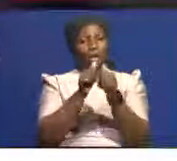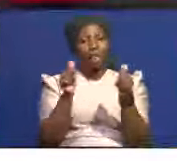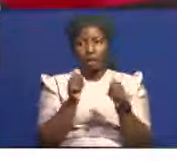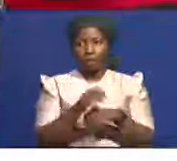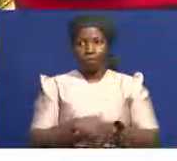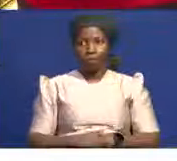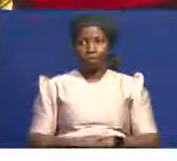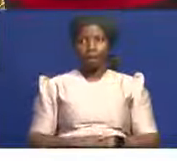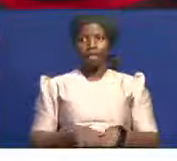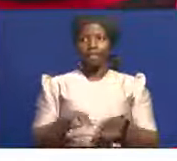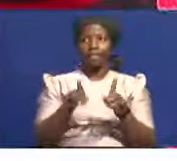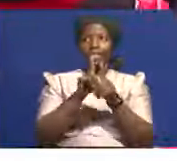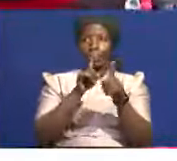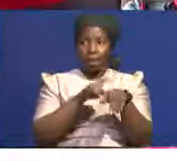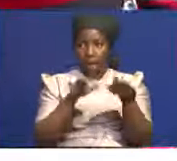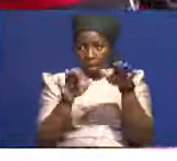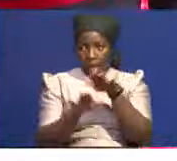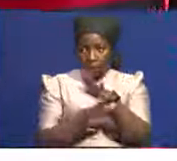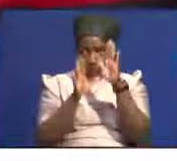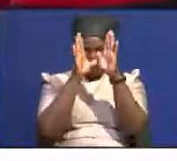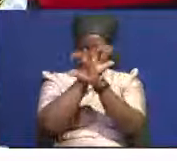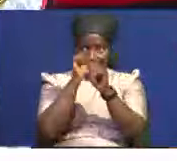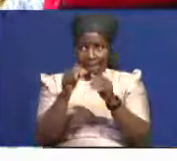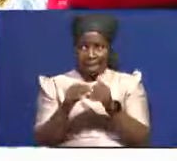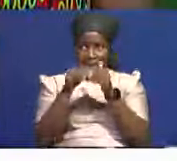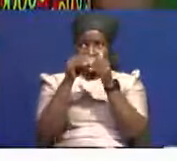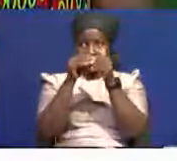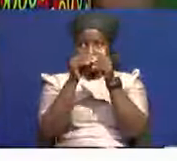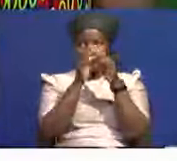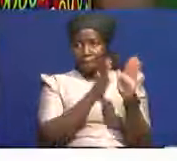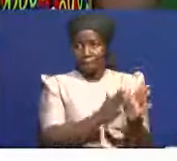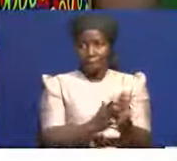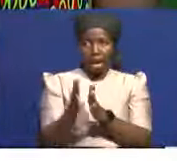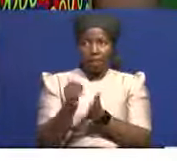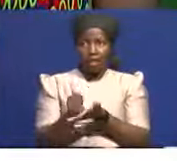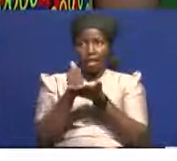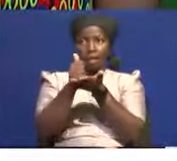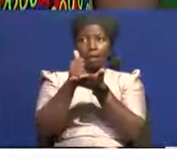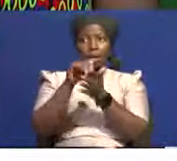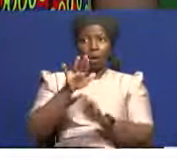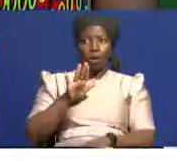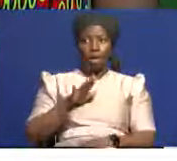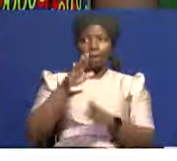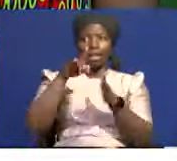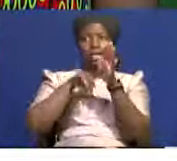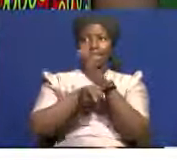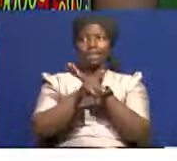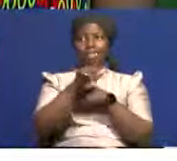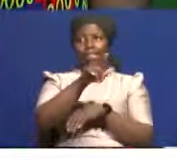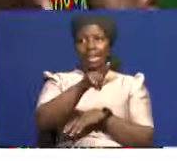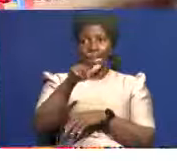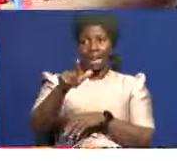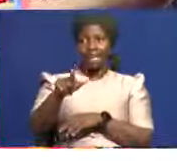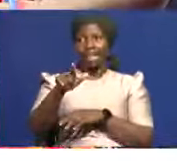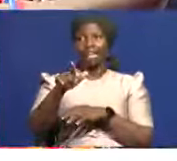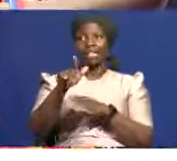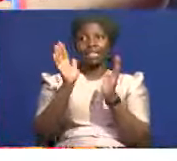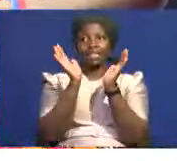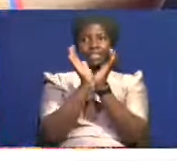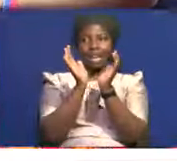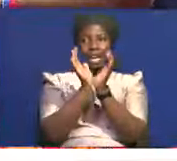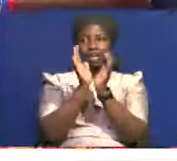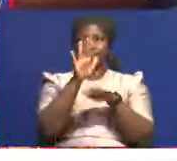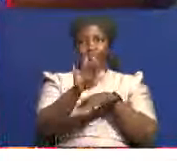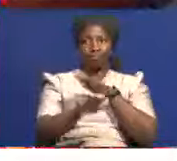makofi. Wakati huo huo, naibu rais aliyeongoza mpango wa uwezeshaji wa wanawake katika eneo bunge la Lang'ata katika uwanja wa Nyayo